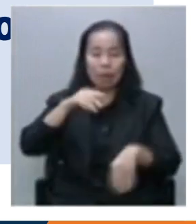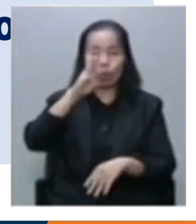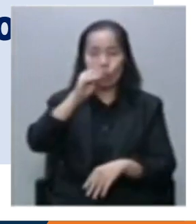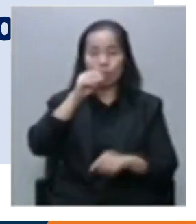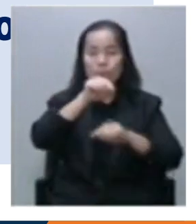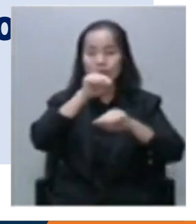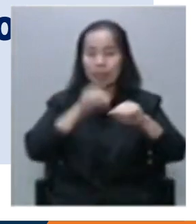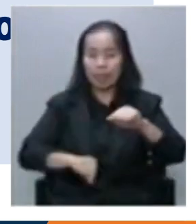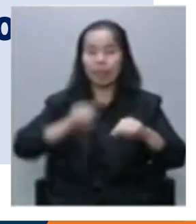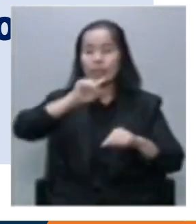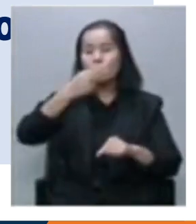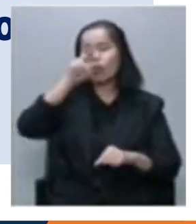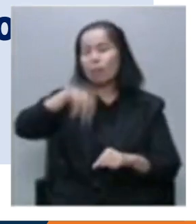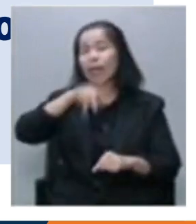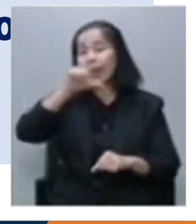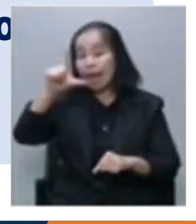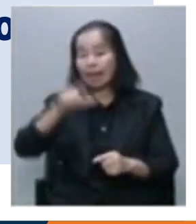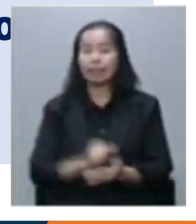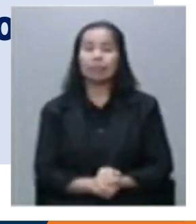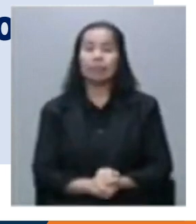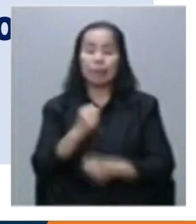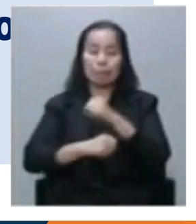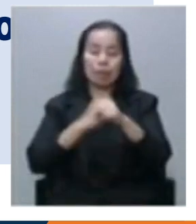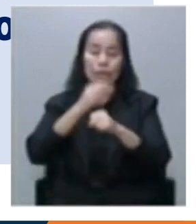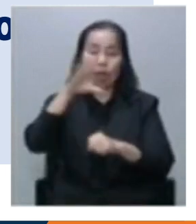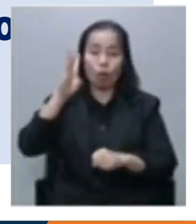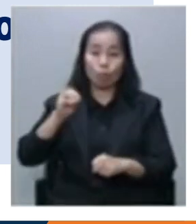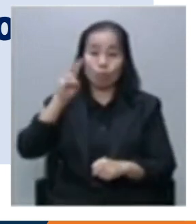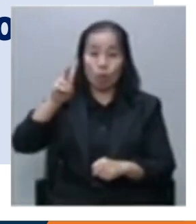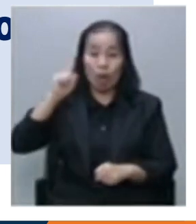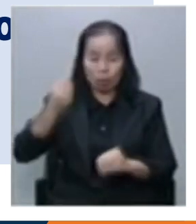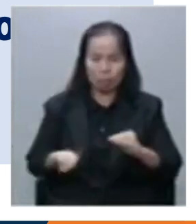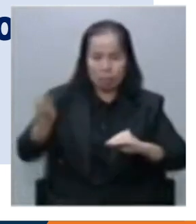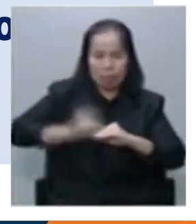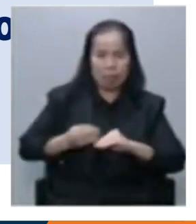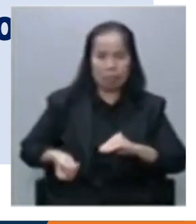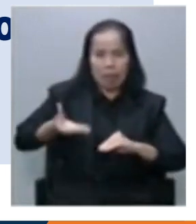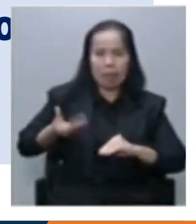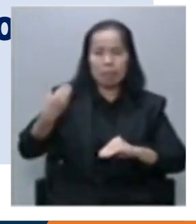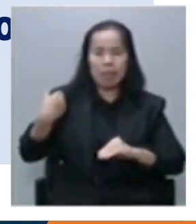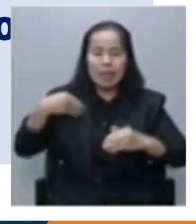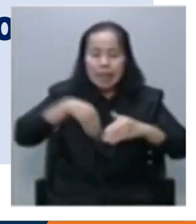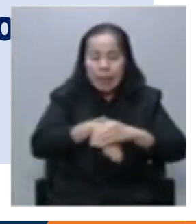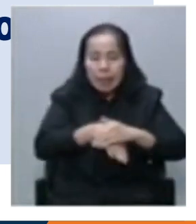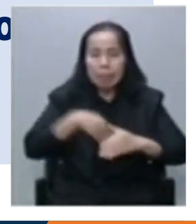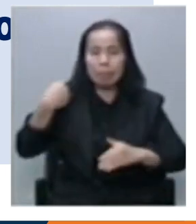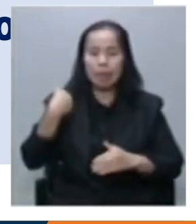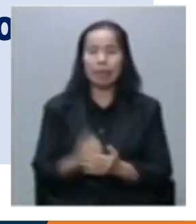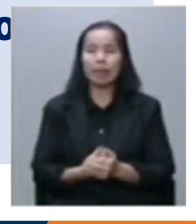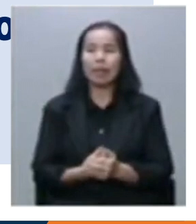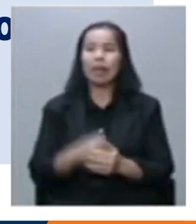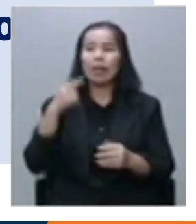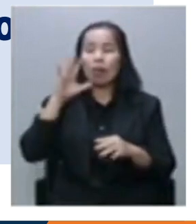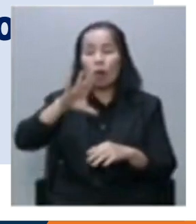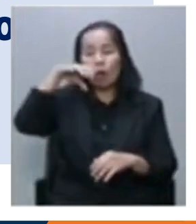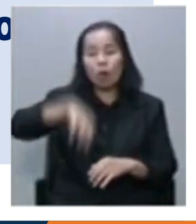ซ็นต์นะครับหรือ 12,000 กว่าล้านบาทปี62ยังสูงขึ้นใหม่ครับท่านประธานปี62นี่มีเงินนอกประมาณของกองทั